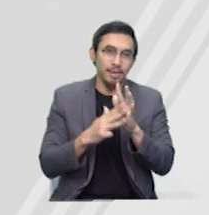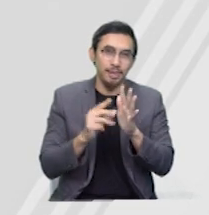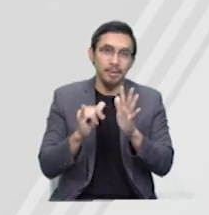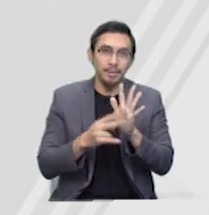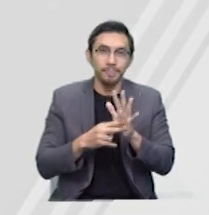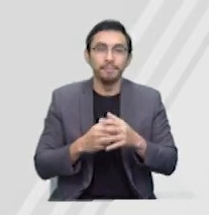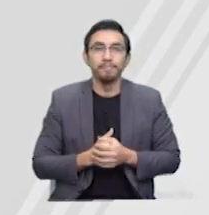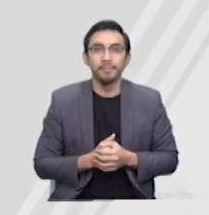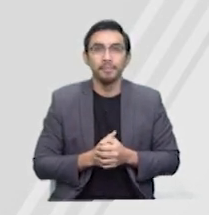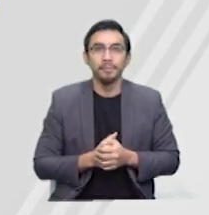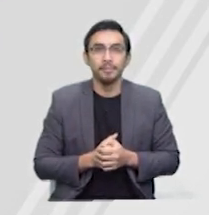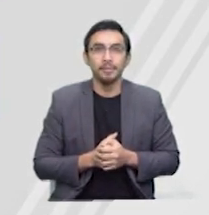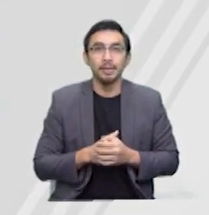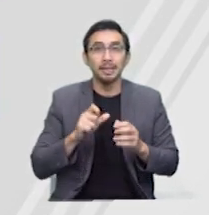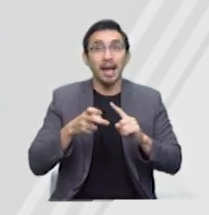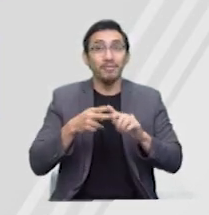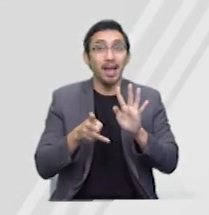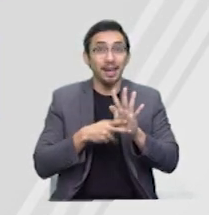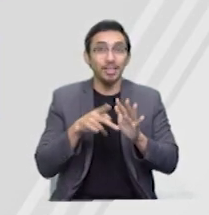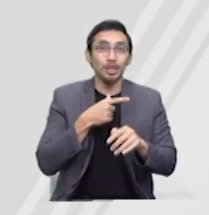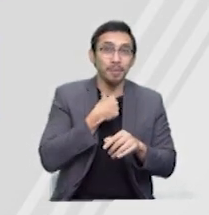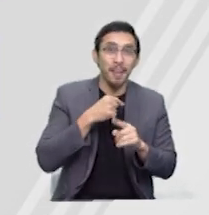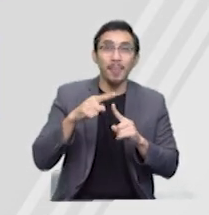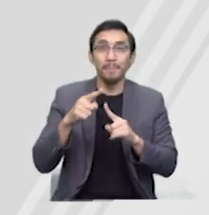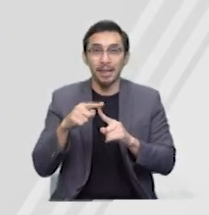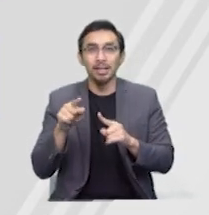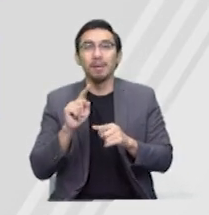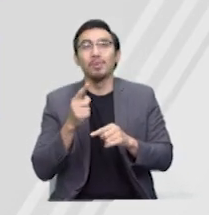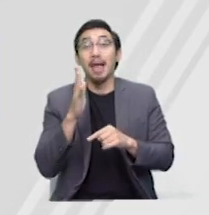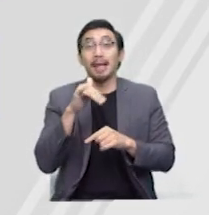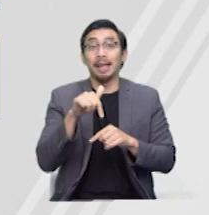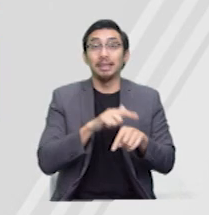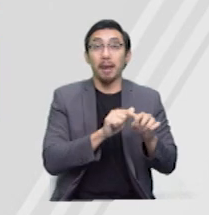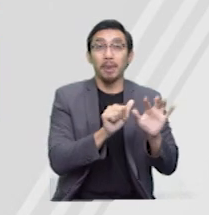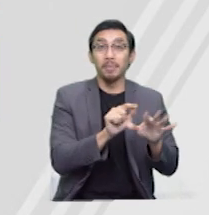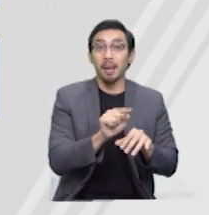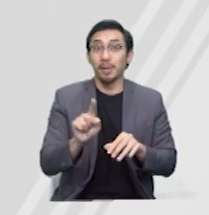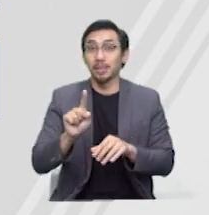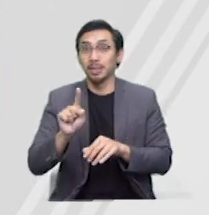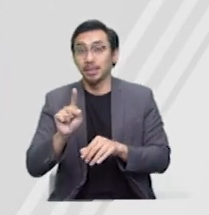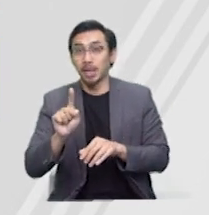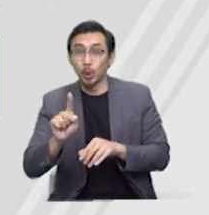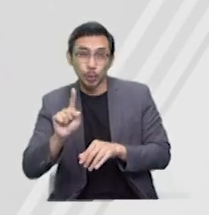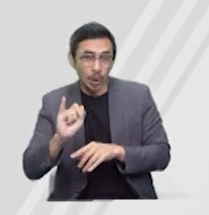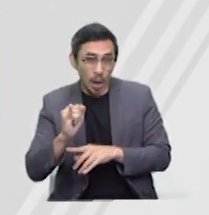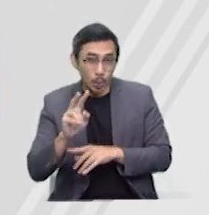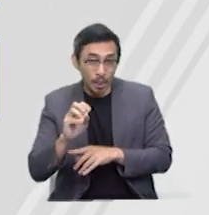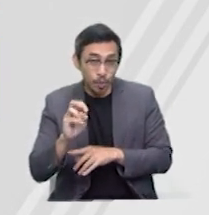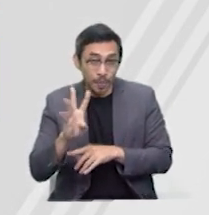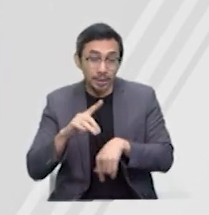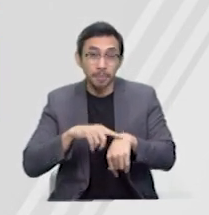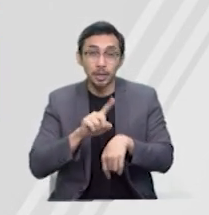Car Free Night Jalan Sudirman Tamrin akan dimulai pada hari ini pukul 18 hingga 1 Januari